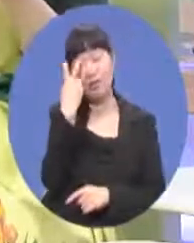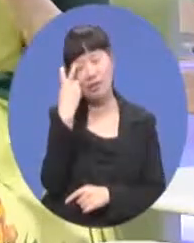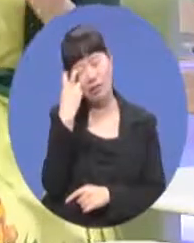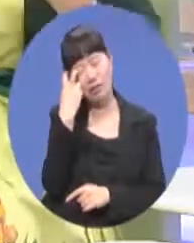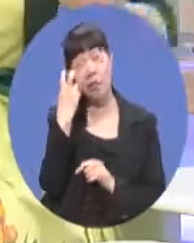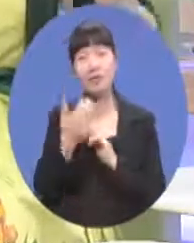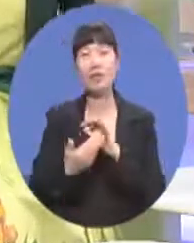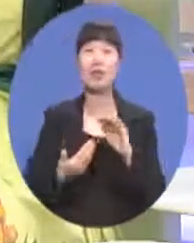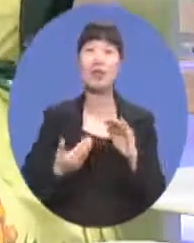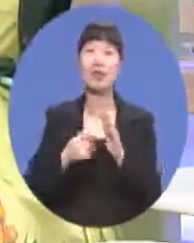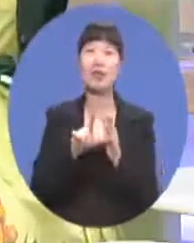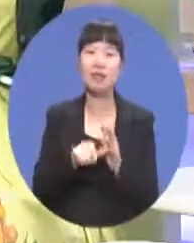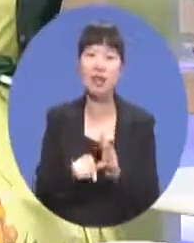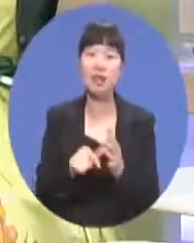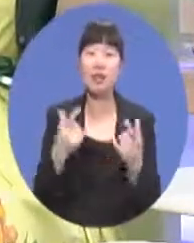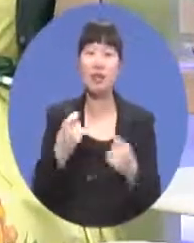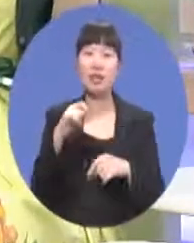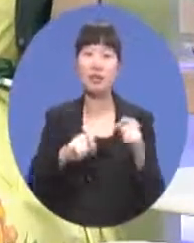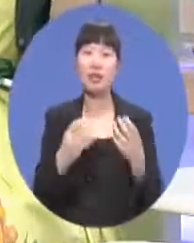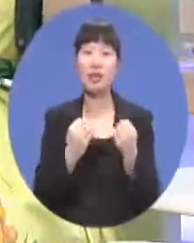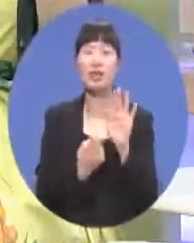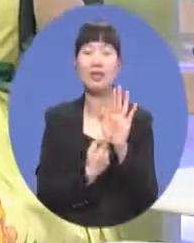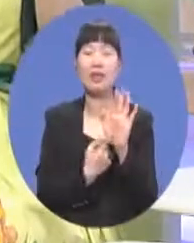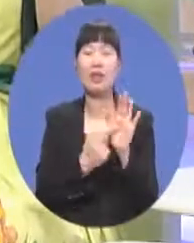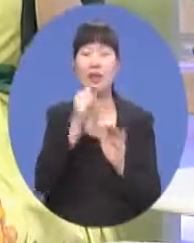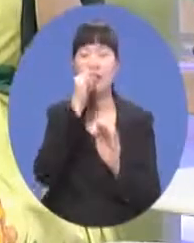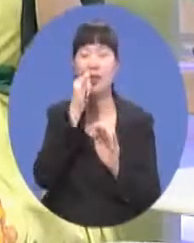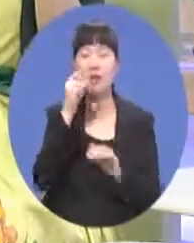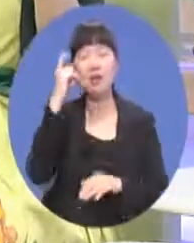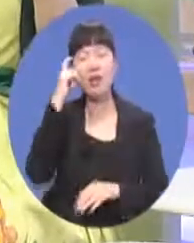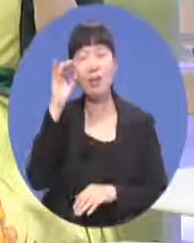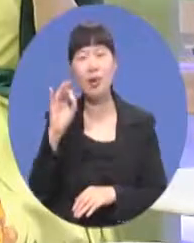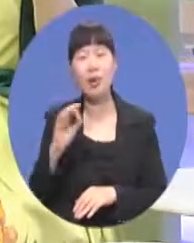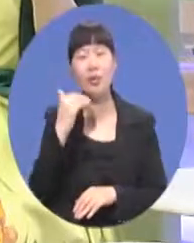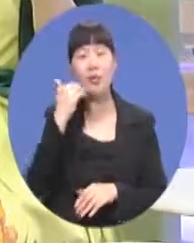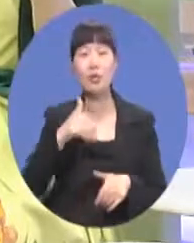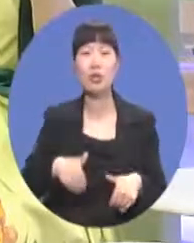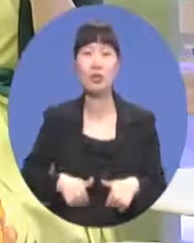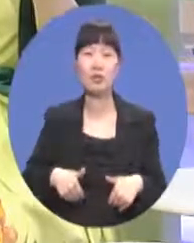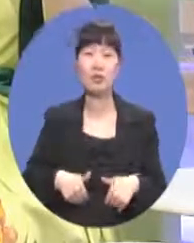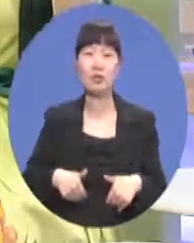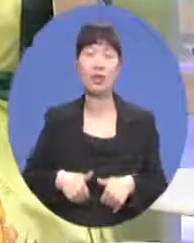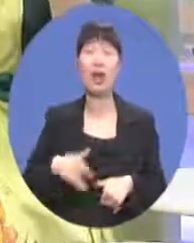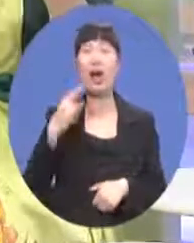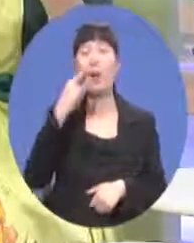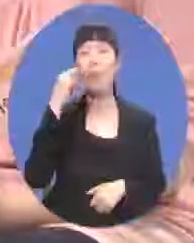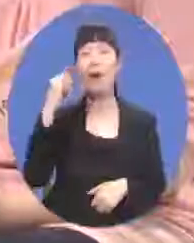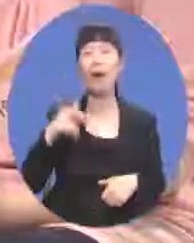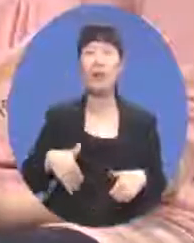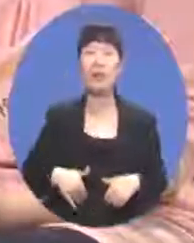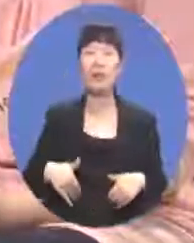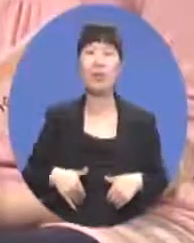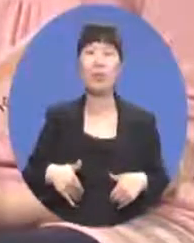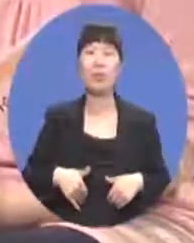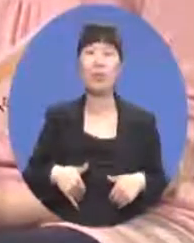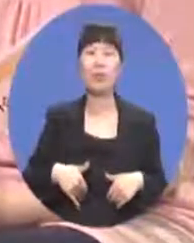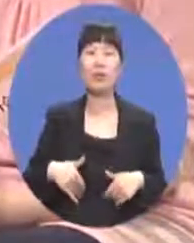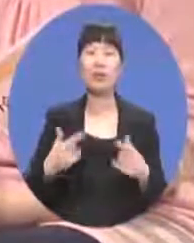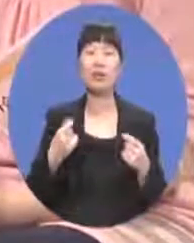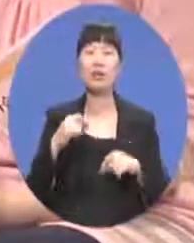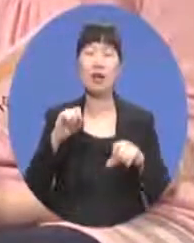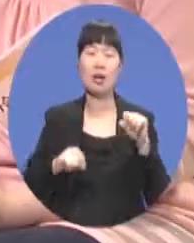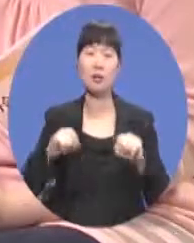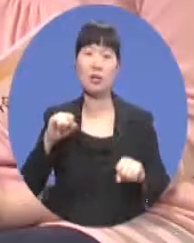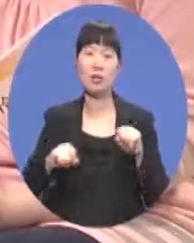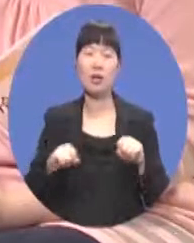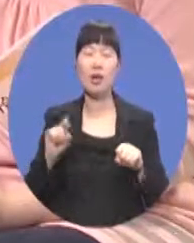전에, 그렇죠. 예. 이때 이 행동이 많이 나타나는데 이때 한번 생각해 보세요. 누가 필요한 시기예요? 엄마가 필요한 시기예요. 그렇기 때문에 이런